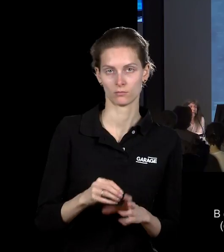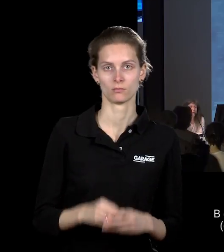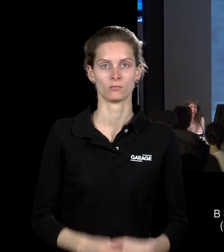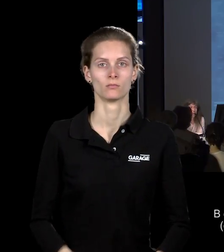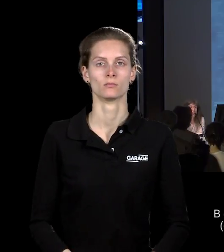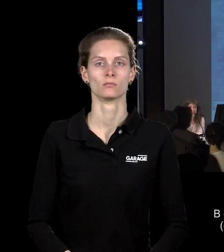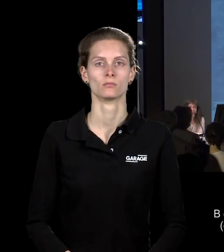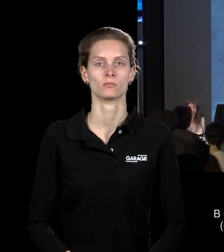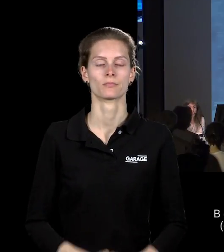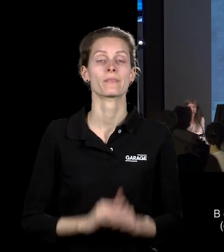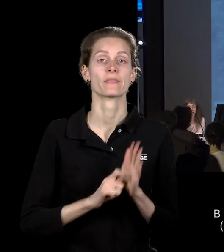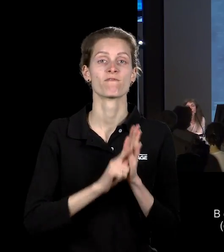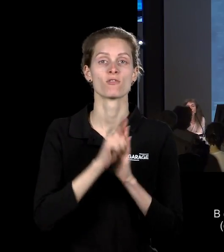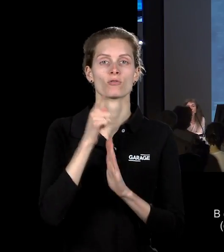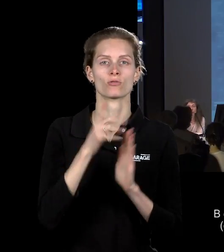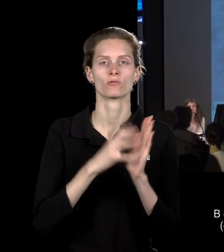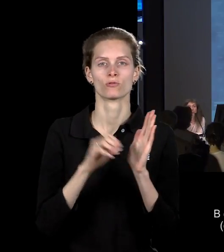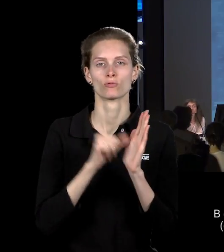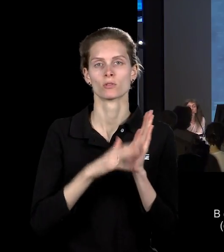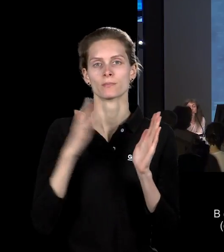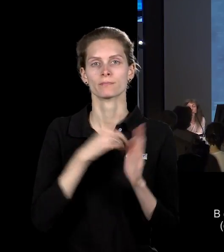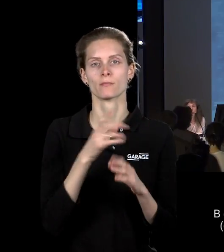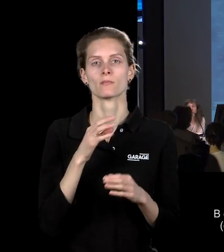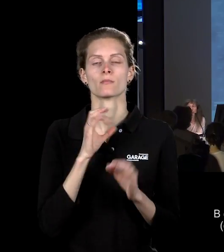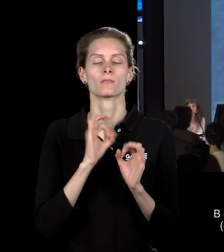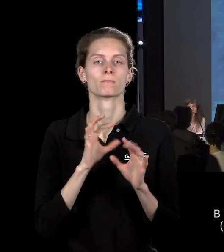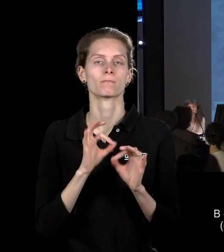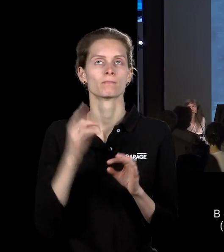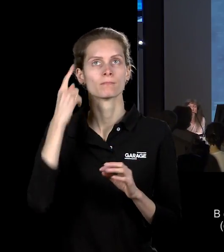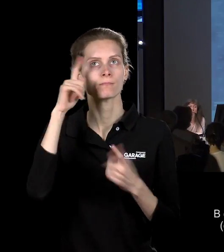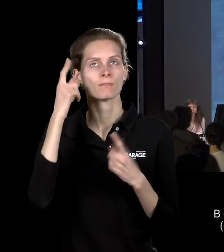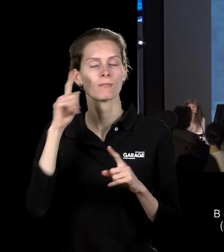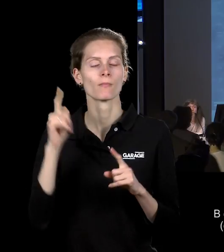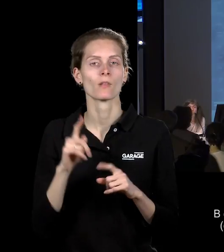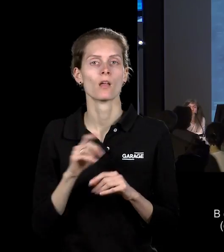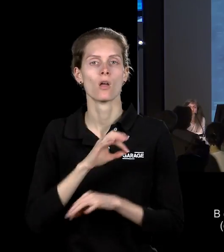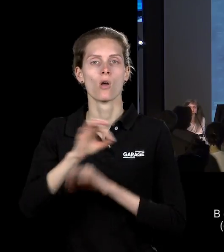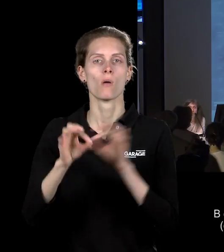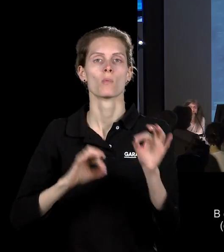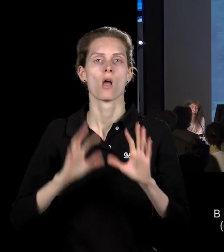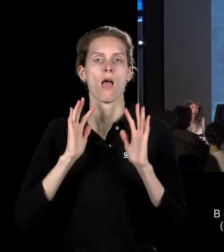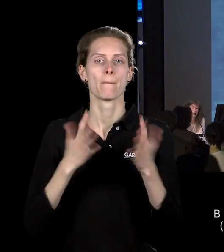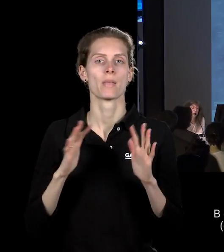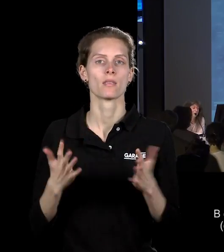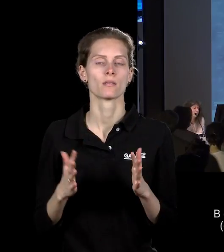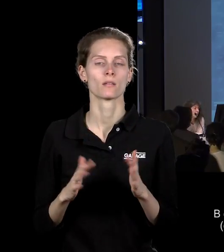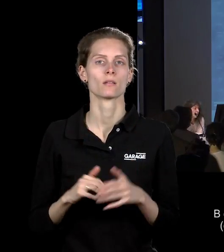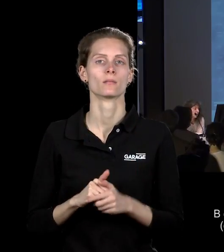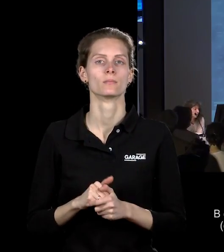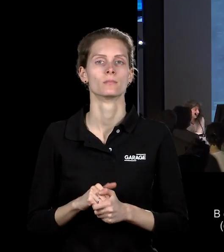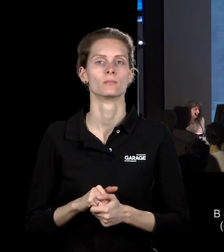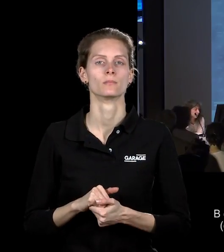тоже в самом начале 60-х он сочиняет проект хэппенинга, еще вот в рамках